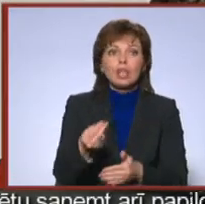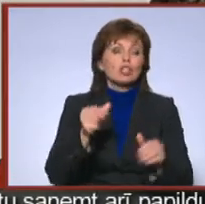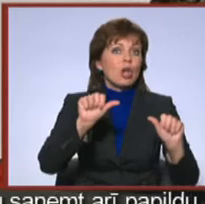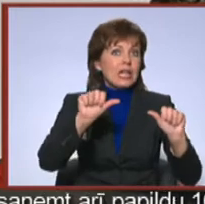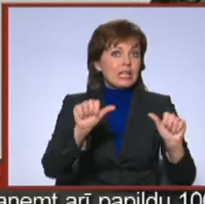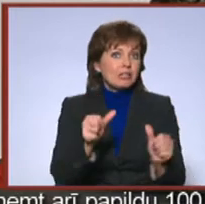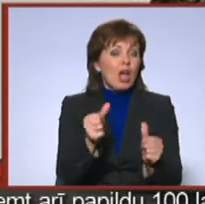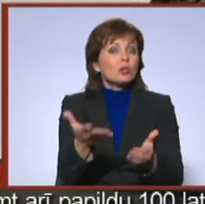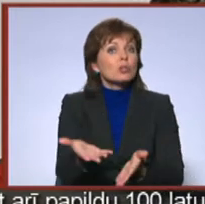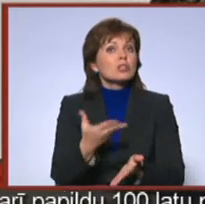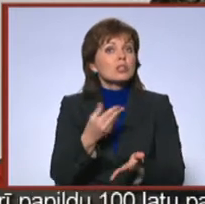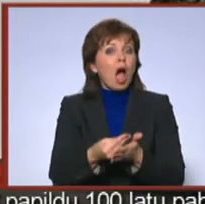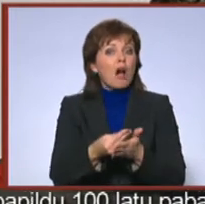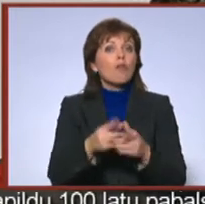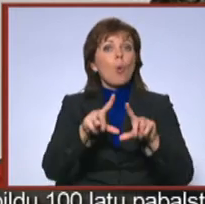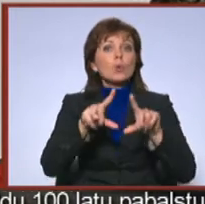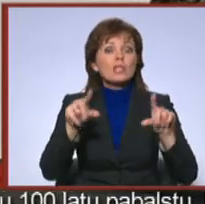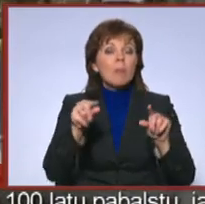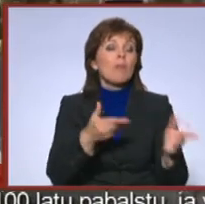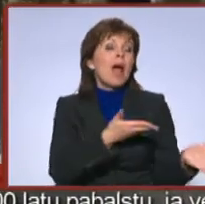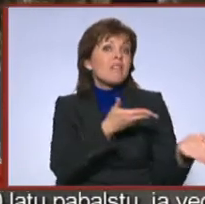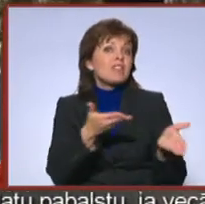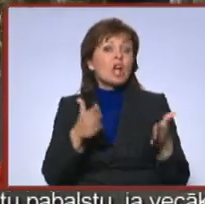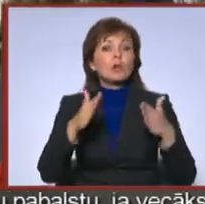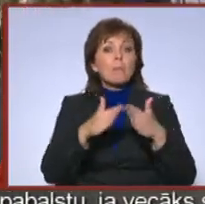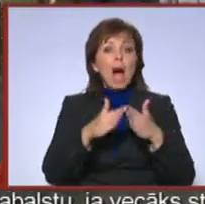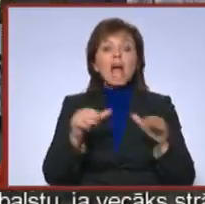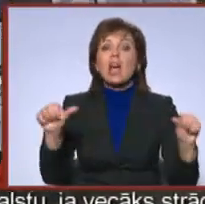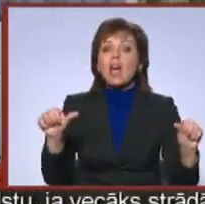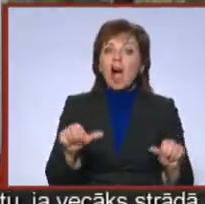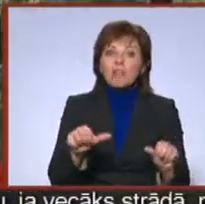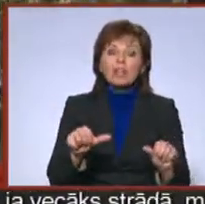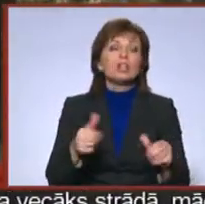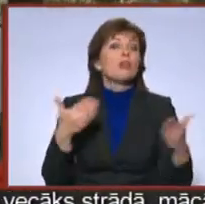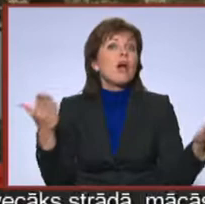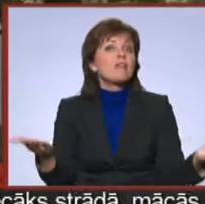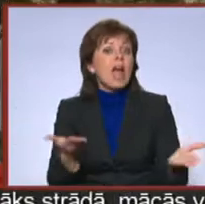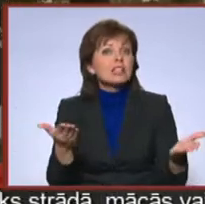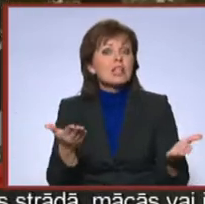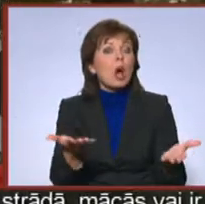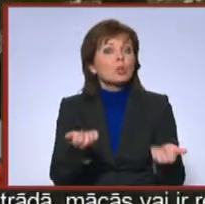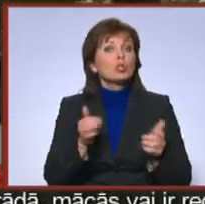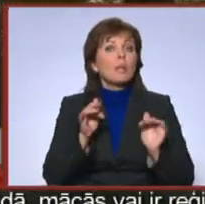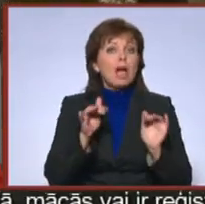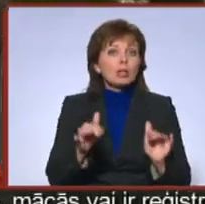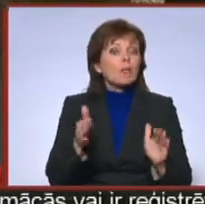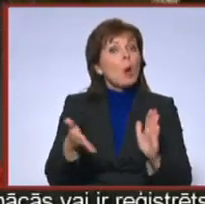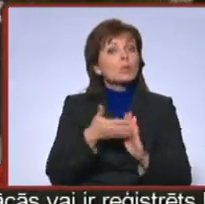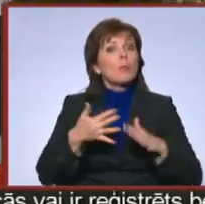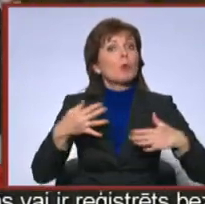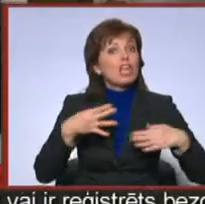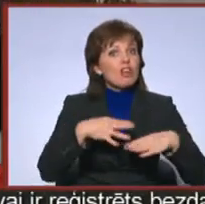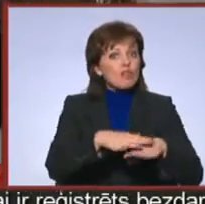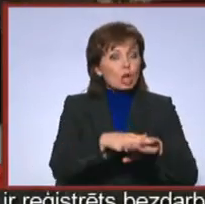izveidojuši savu uzņēmumu – viesunamu kafejnīcu. Arī pašvaldība var veicināt uzņēmēju darbību, uzlabojot infrastruktūru, kā